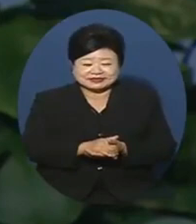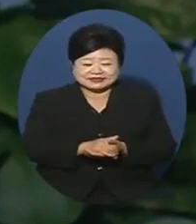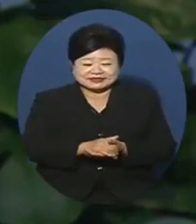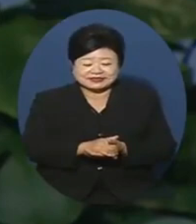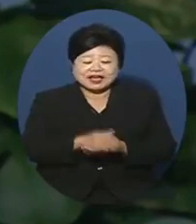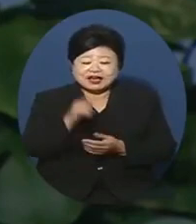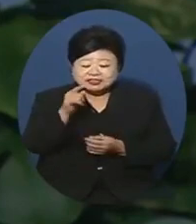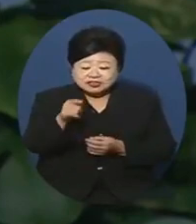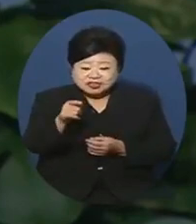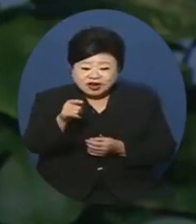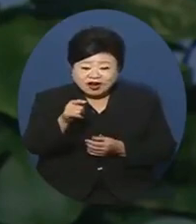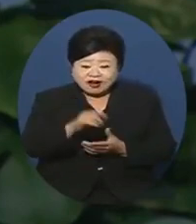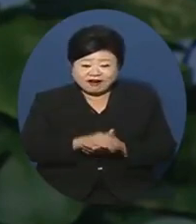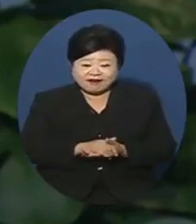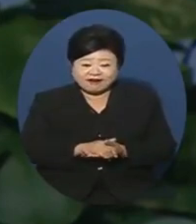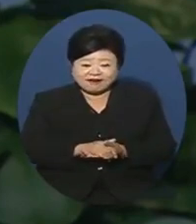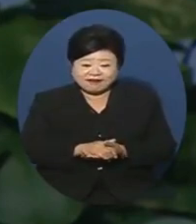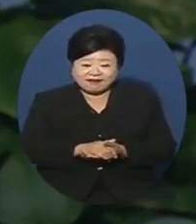그것을